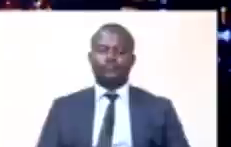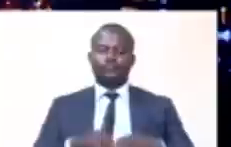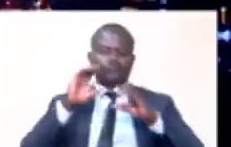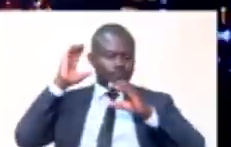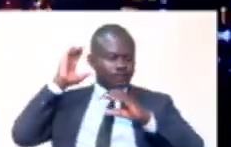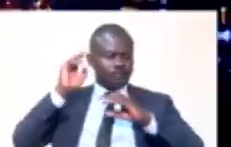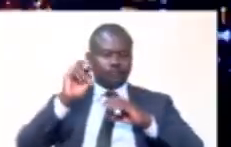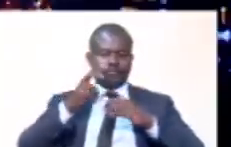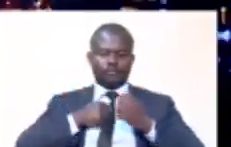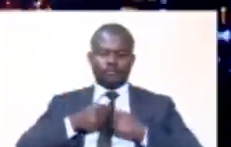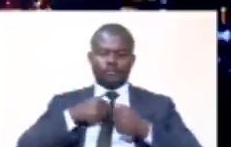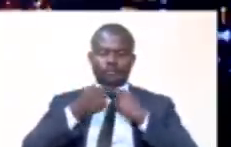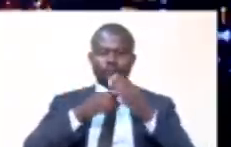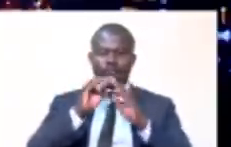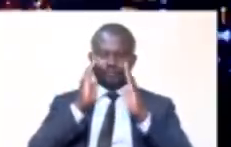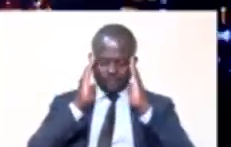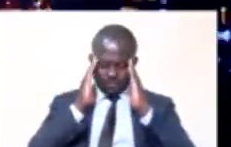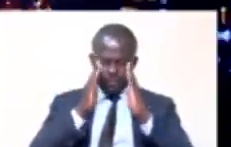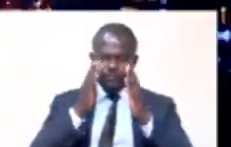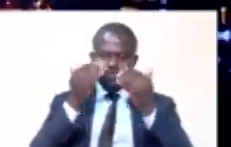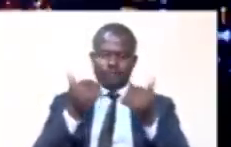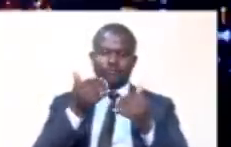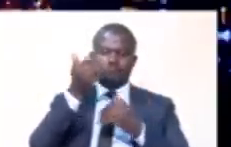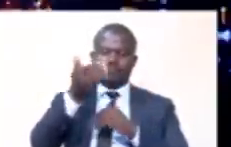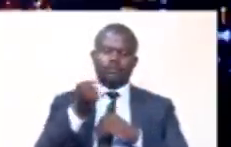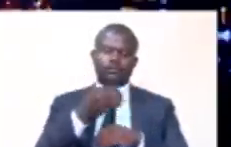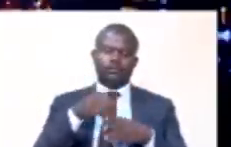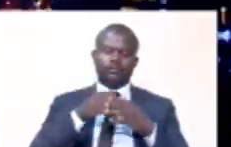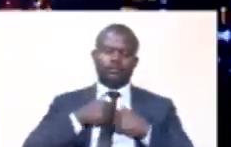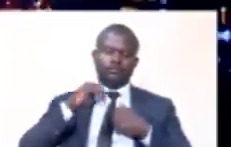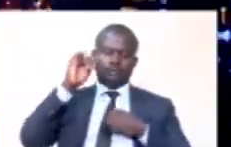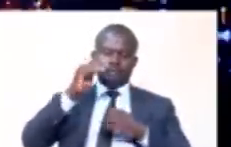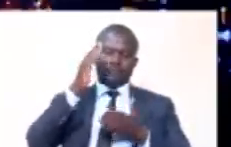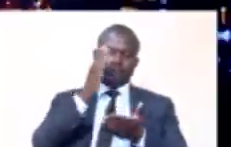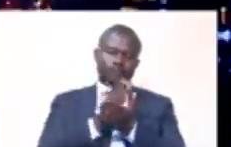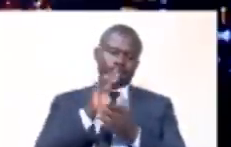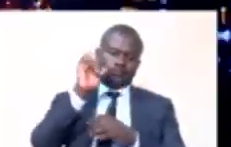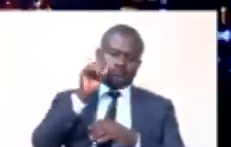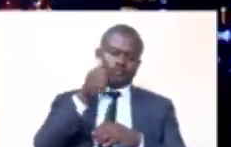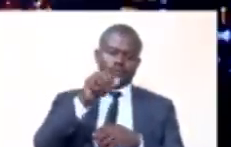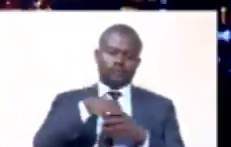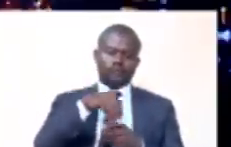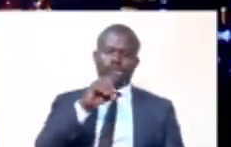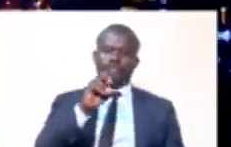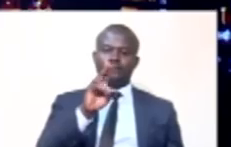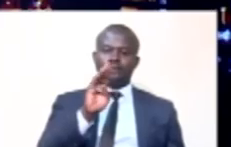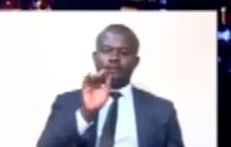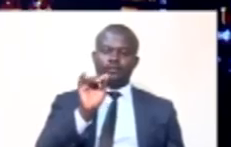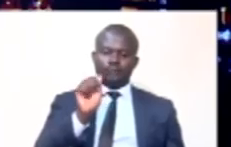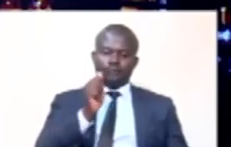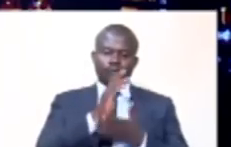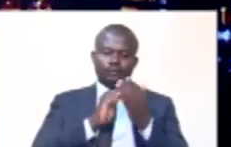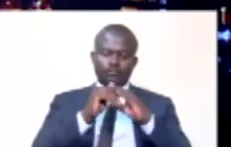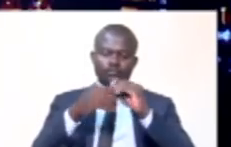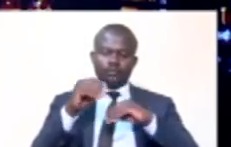Namakuru ya televiziyo Rwanda ukomeje gukurikira nyuma yuko Societe Rwanda yahagaritse ingendo zayo muri Dubai bamwe mu bacuruzi baravuga